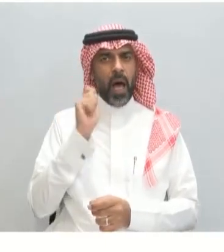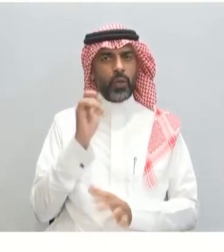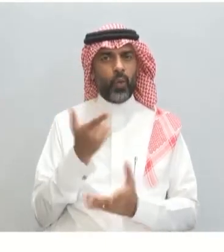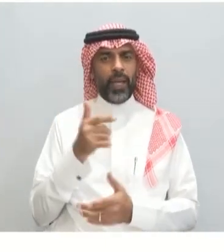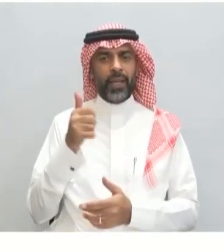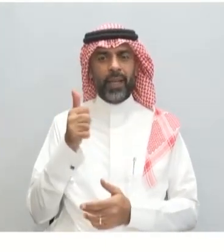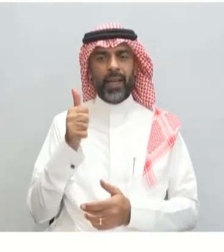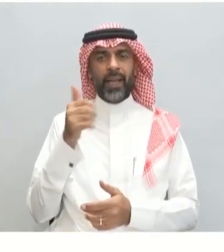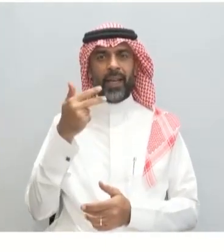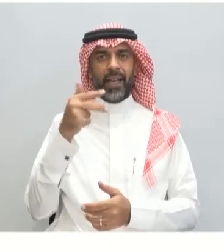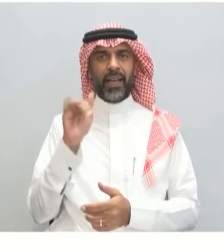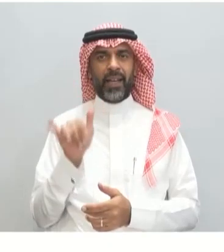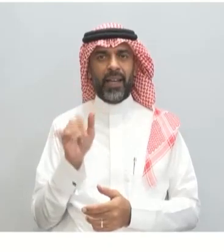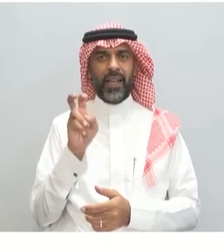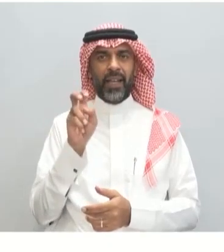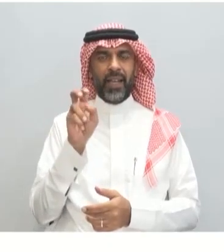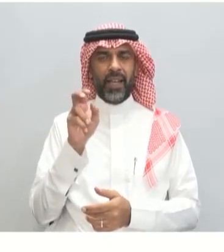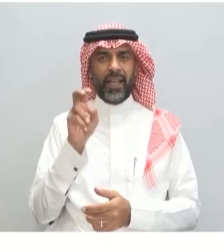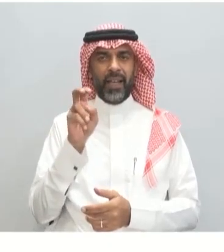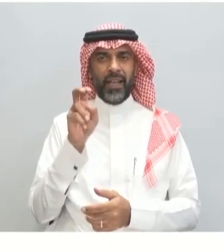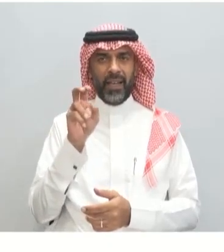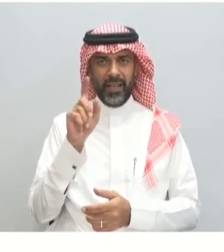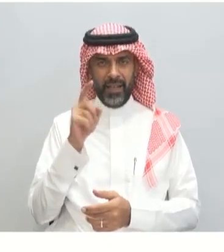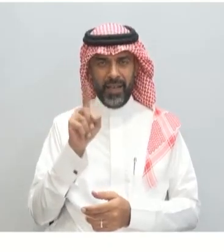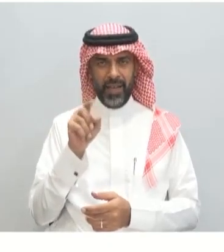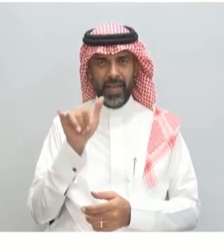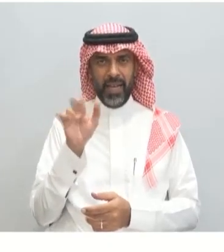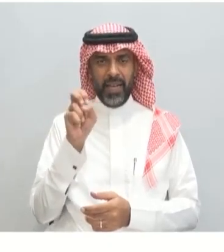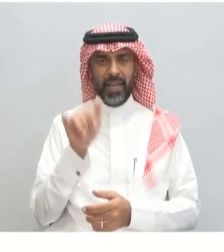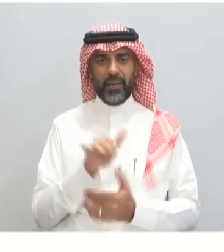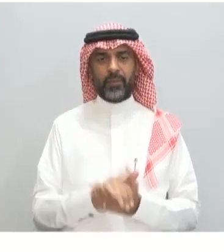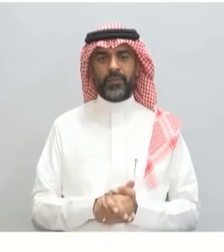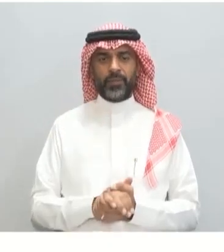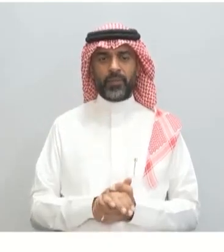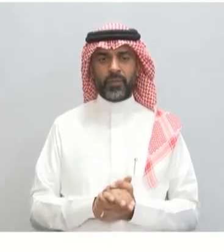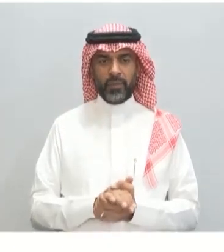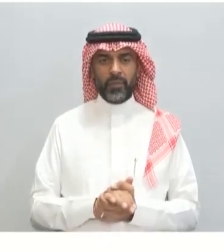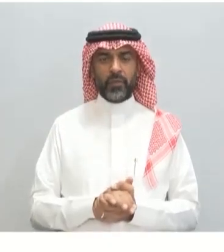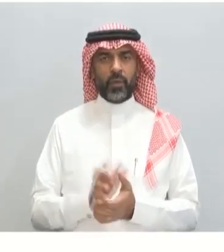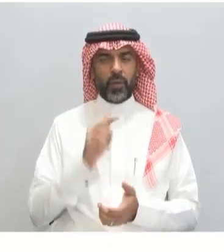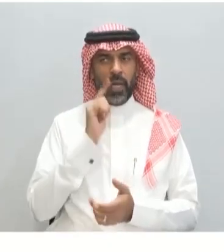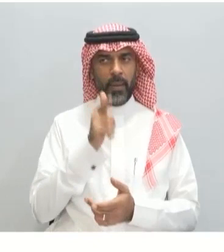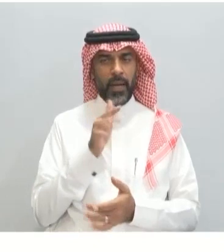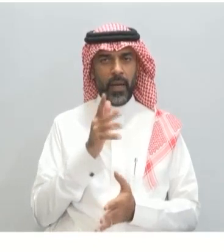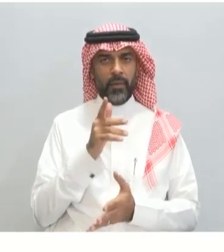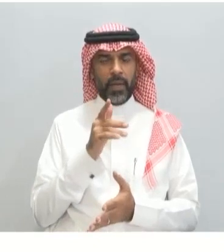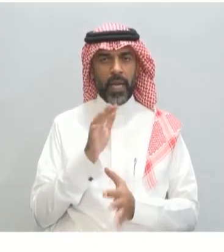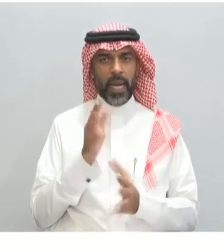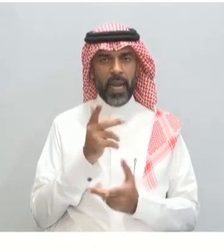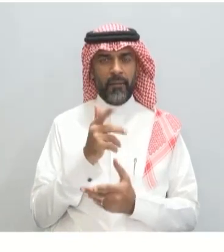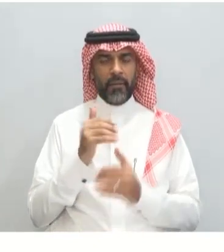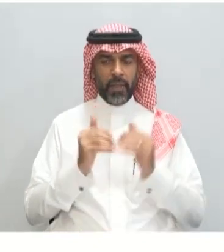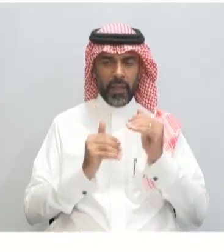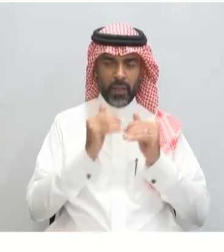من جزئين وبعد ذلك تحدثنا وتكلمنا وانا وانتم تعرفنا على كيفيه